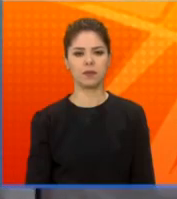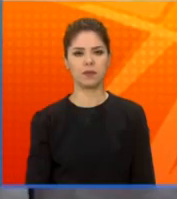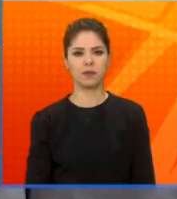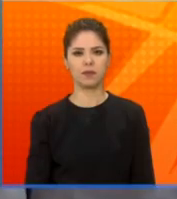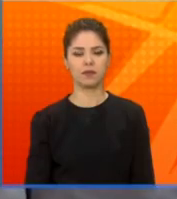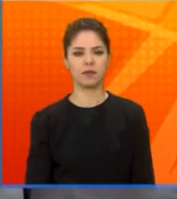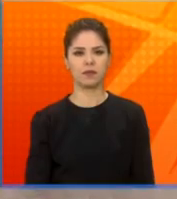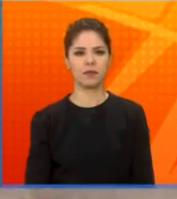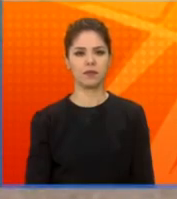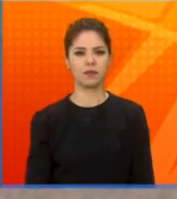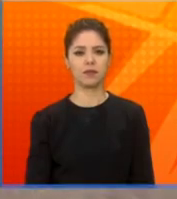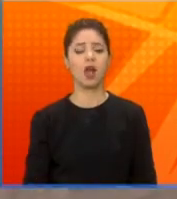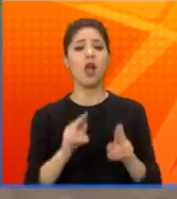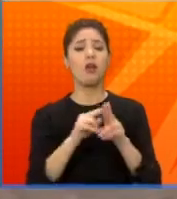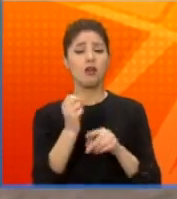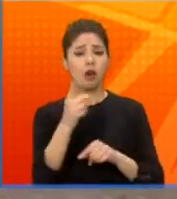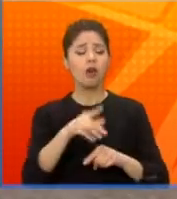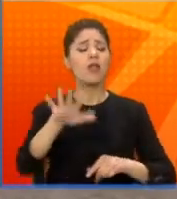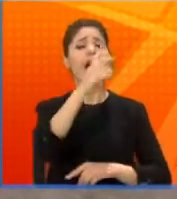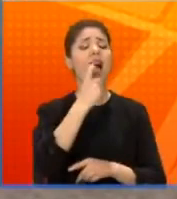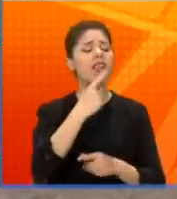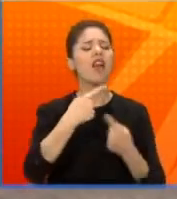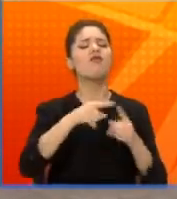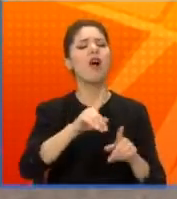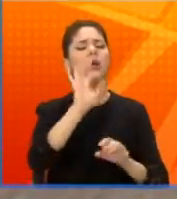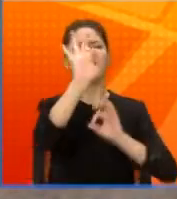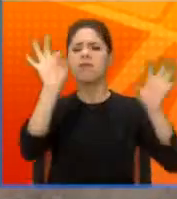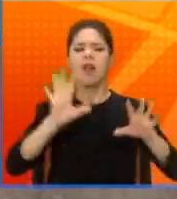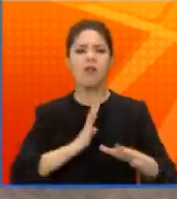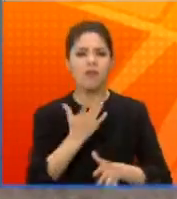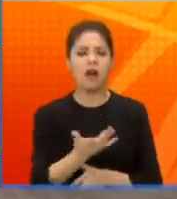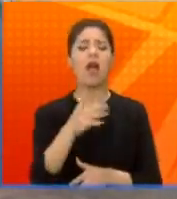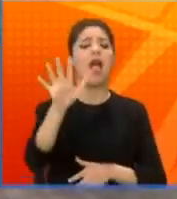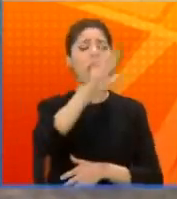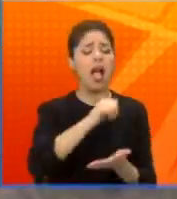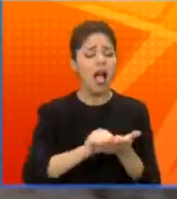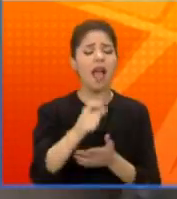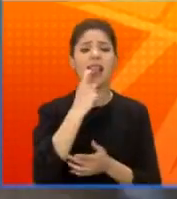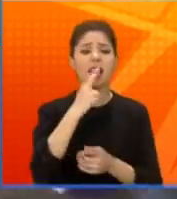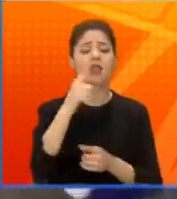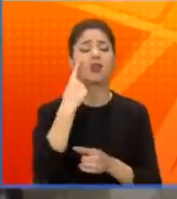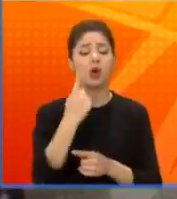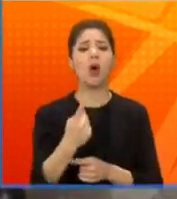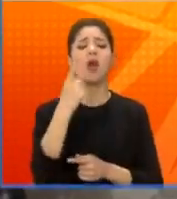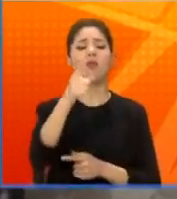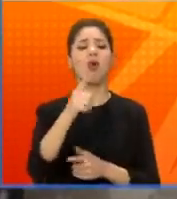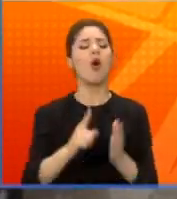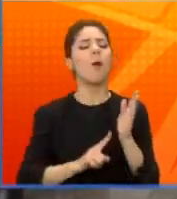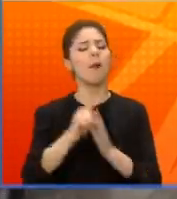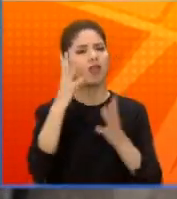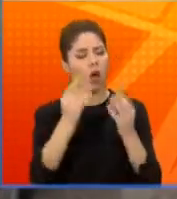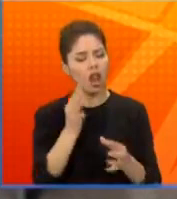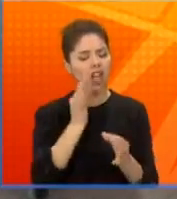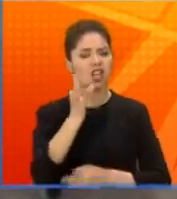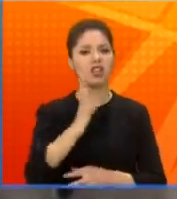negatif çıkınca tavırcı oluyoruz. Virüse her yaştan yakalanan olduğu gibi her yaştan da onu yenmeyi başaranlar var. Manisa'da